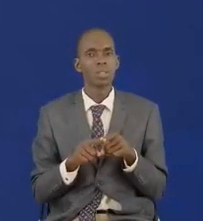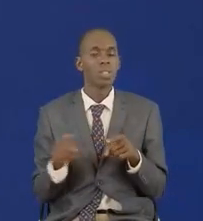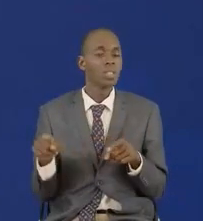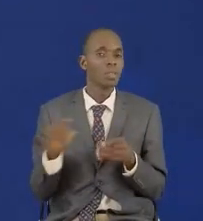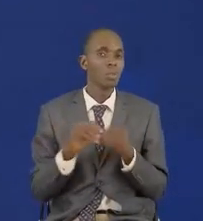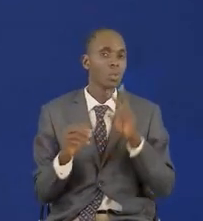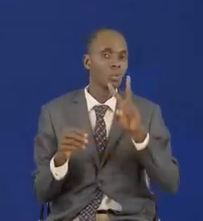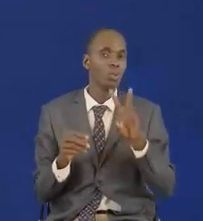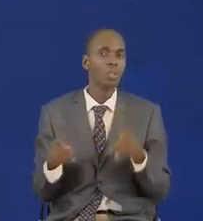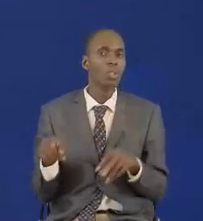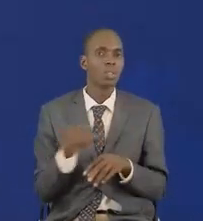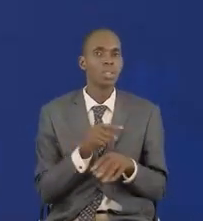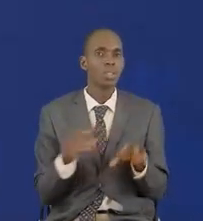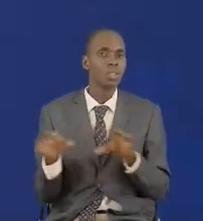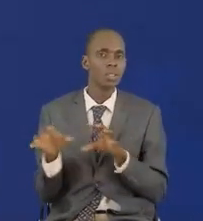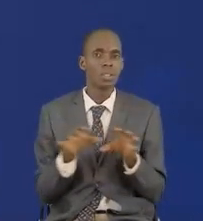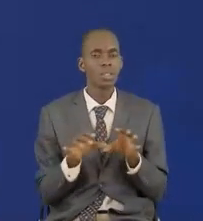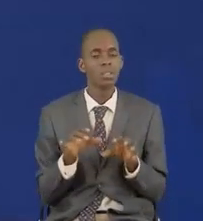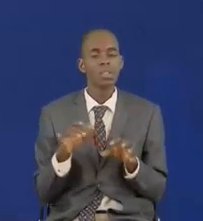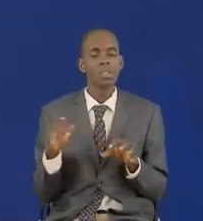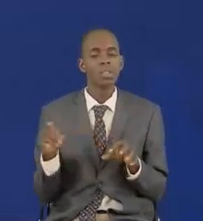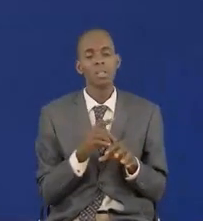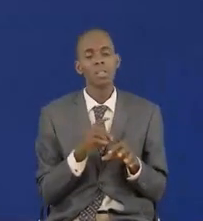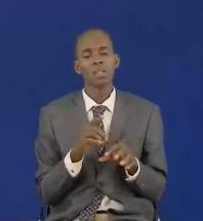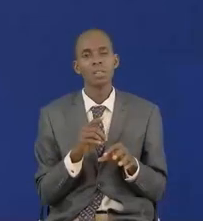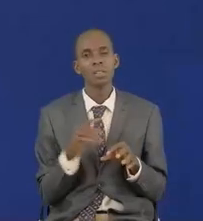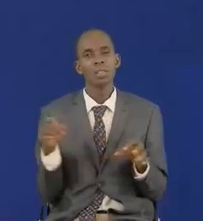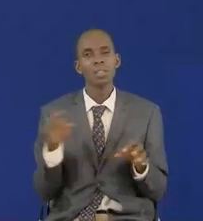il cachait leur faute